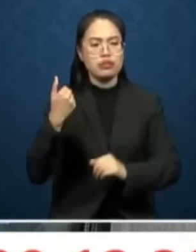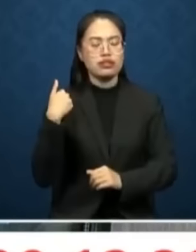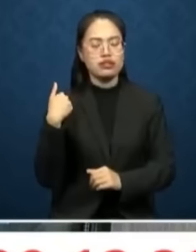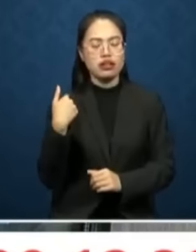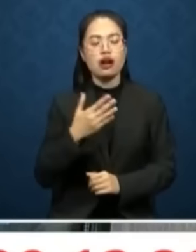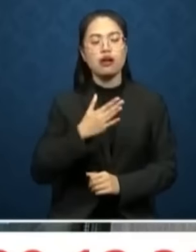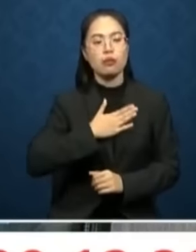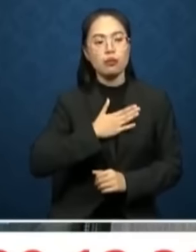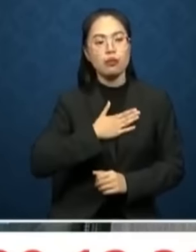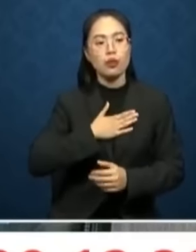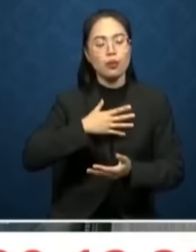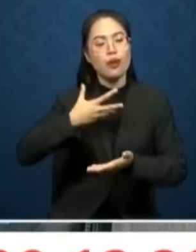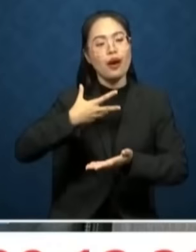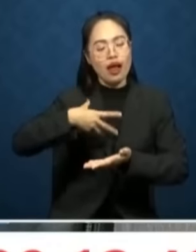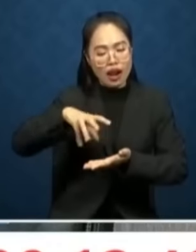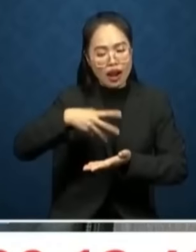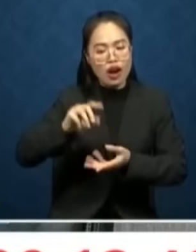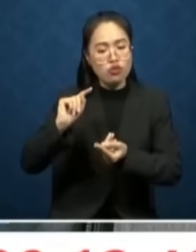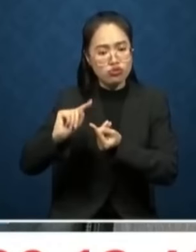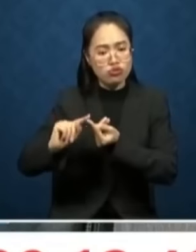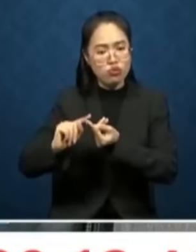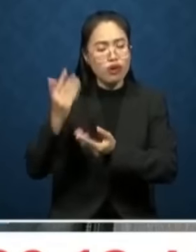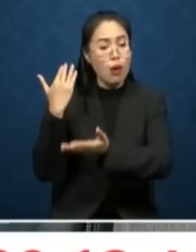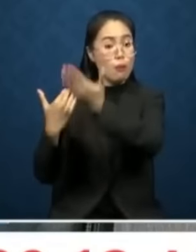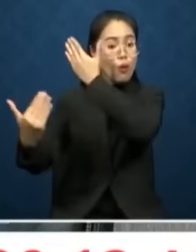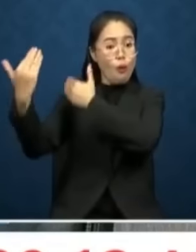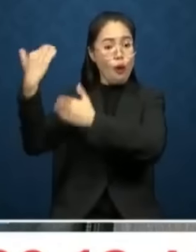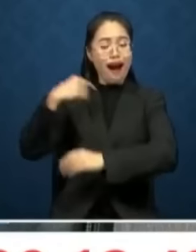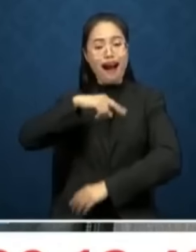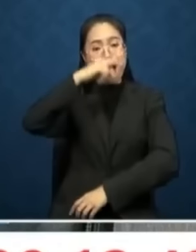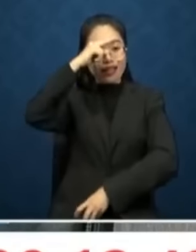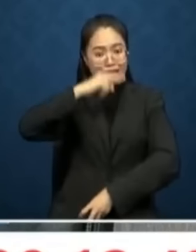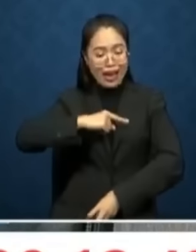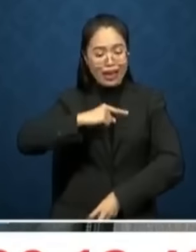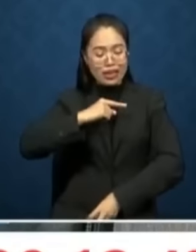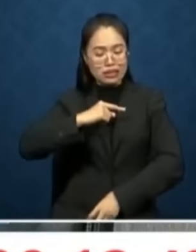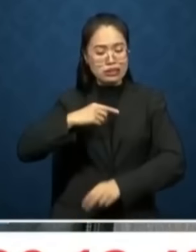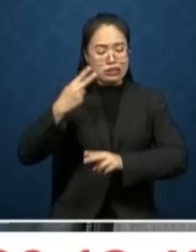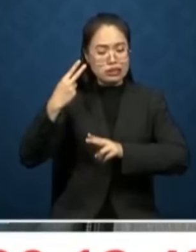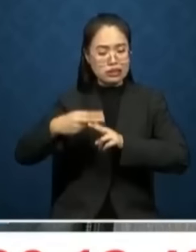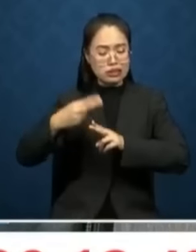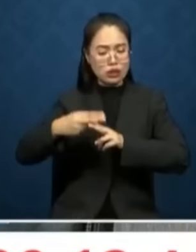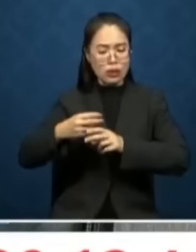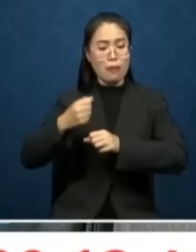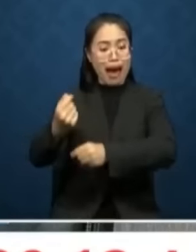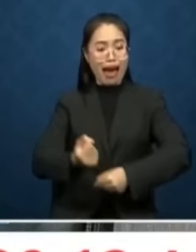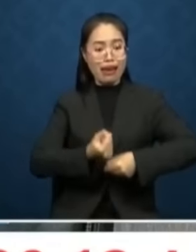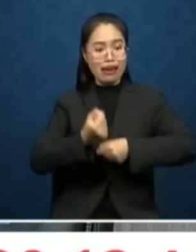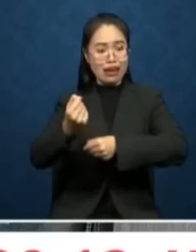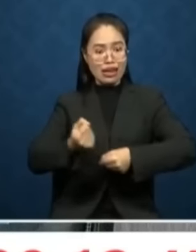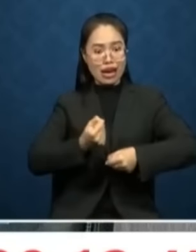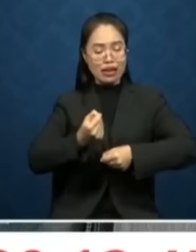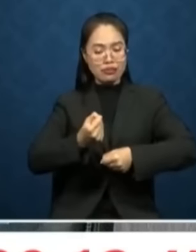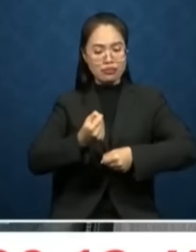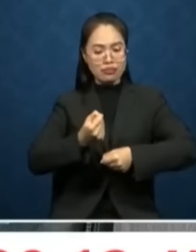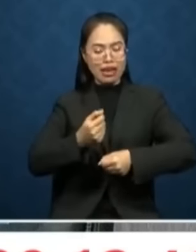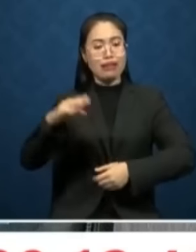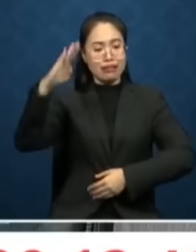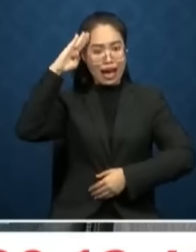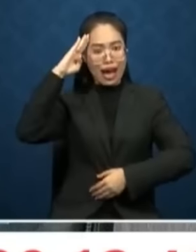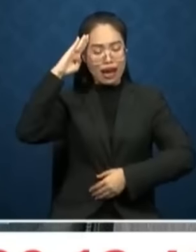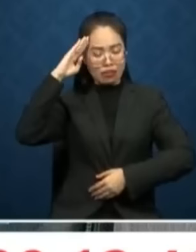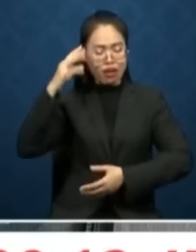องพันท้ายนรสิงห์นะครับผู้รักเกียรติของตนรักเกียรติของพระมหากษัตริย์ยิ่งกว่าชีวิตของตนให้ลูกหลาน